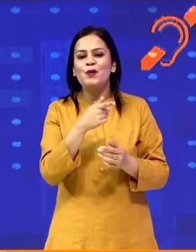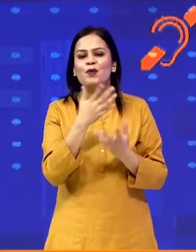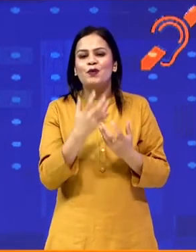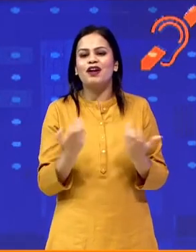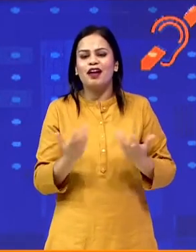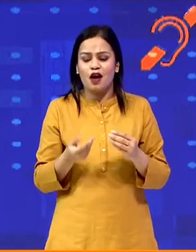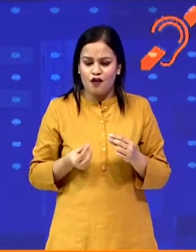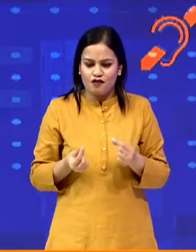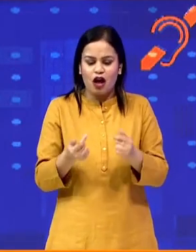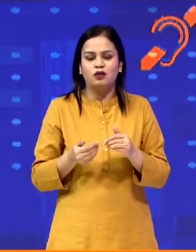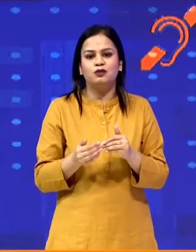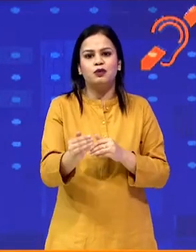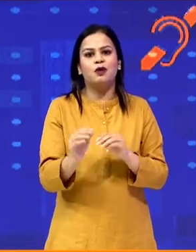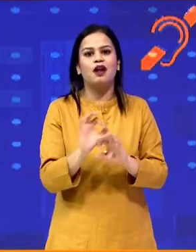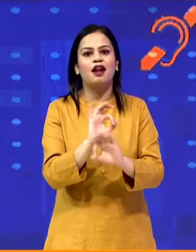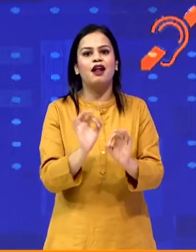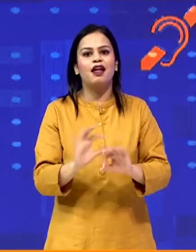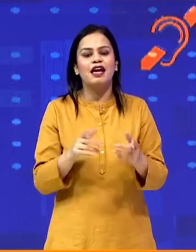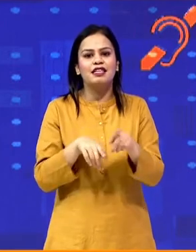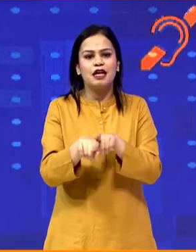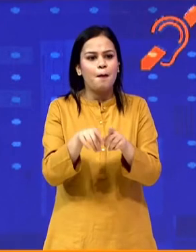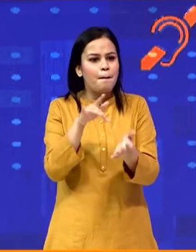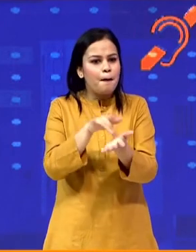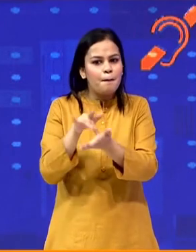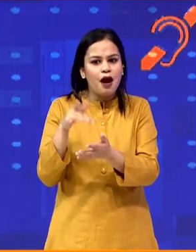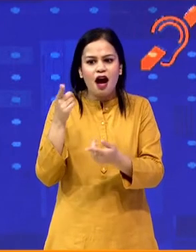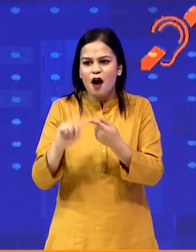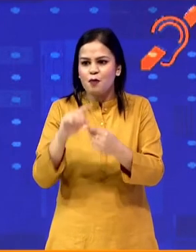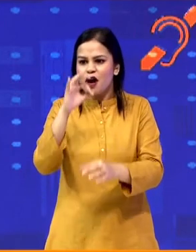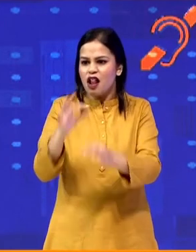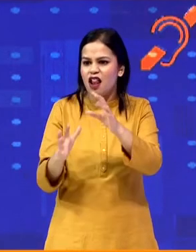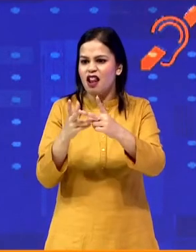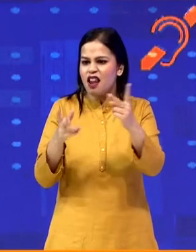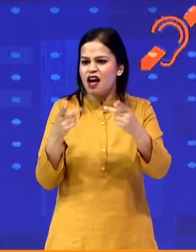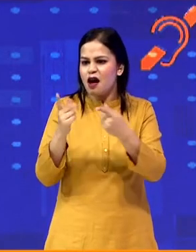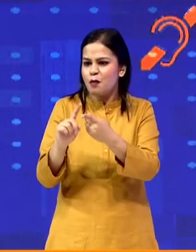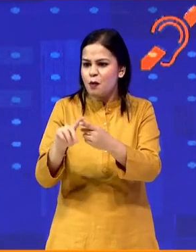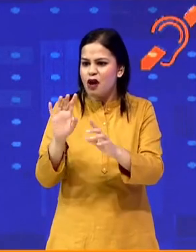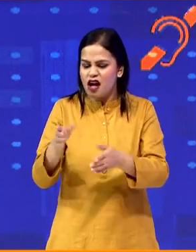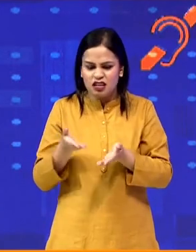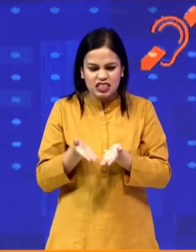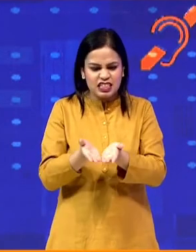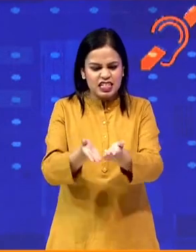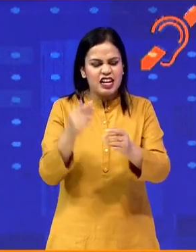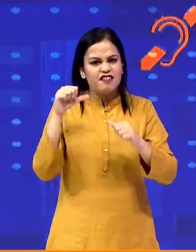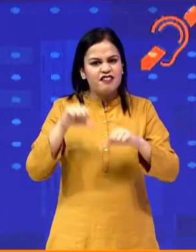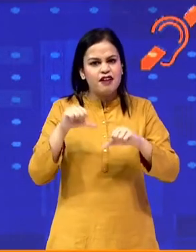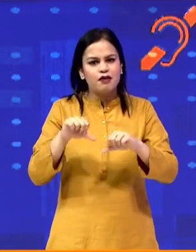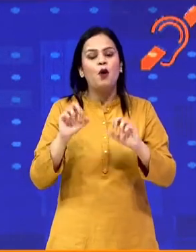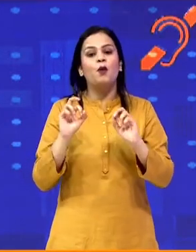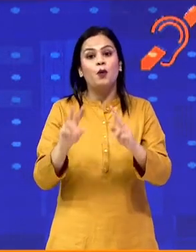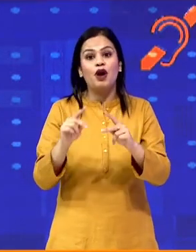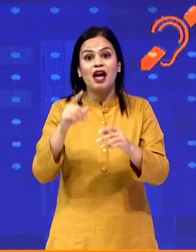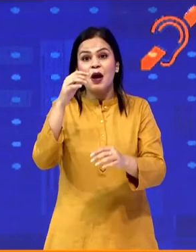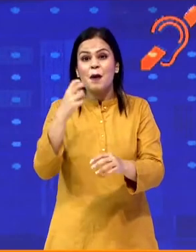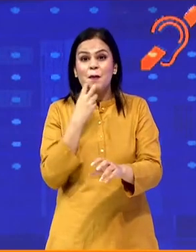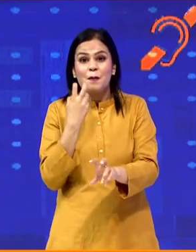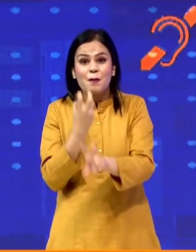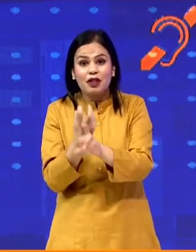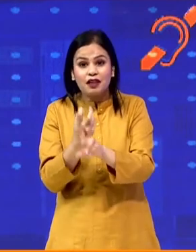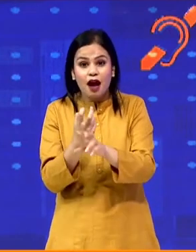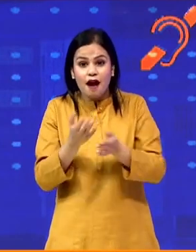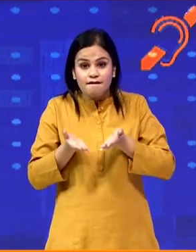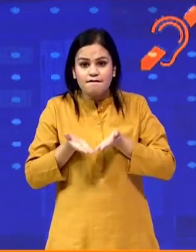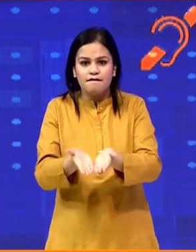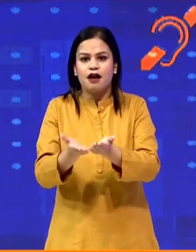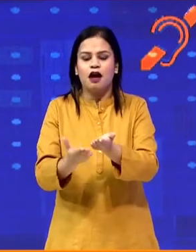जहां ज्यादा टर्बोलांट है उसमें ले जो यहां डब नहीं रहा कमबख्त अभी आधा 90% डूबा है लेकिन